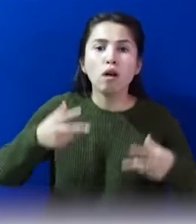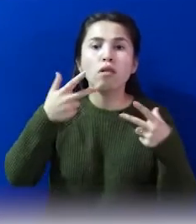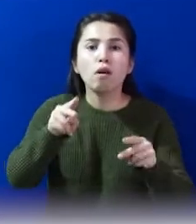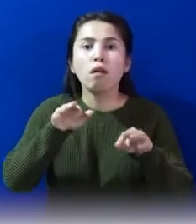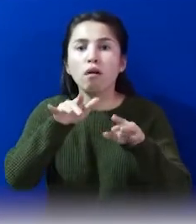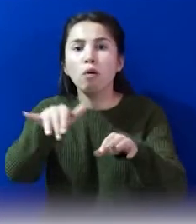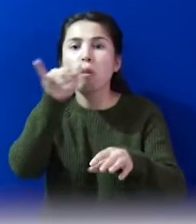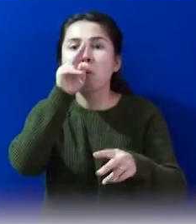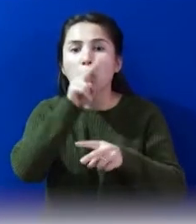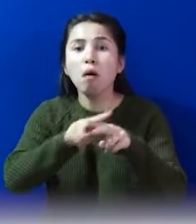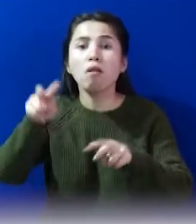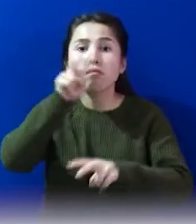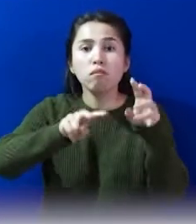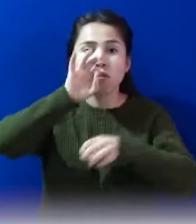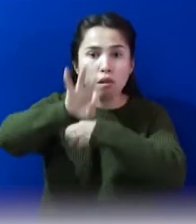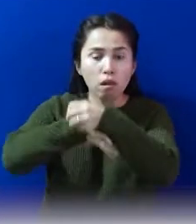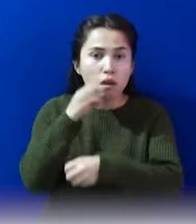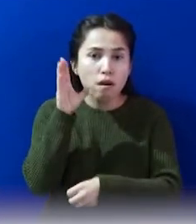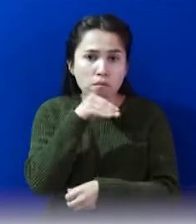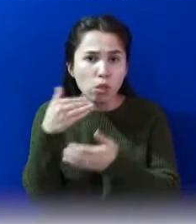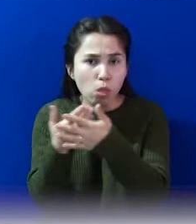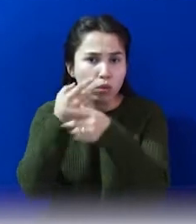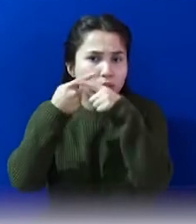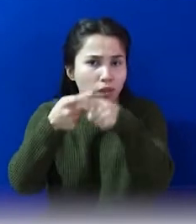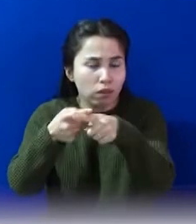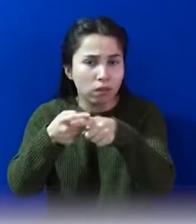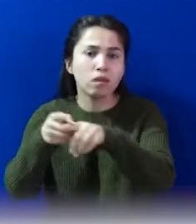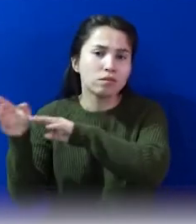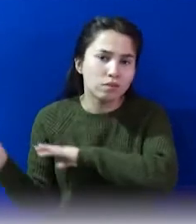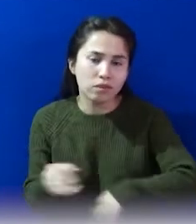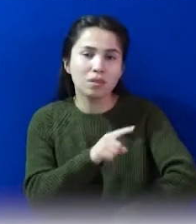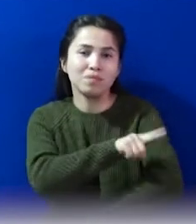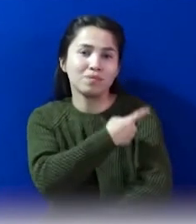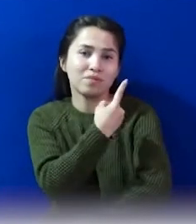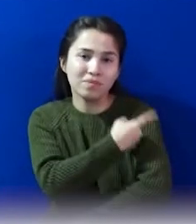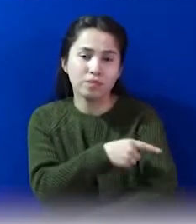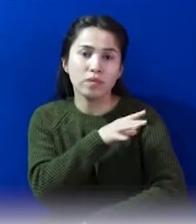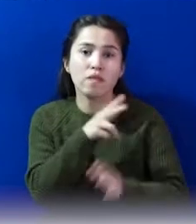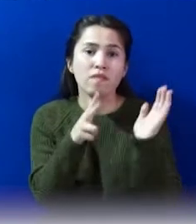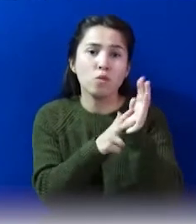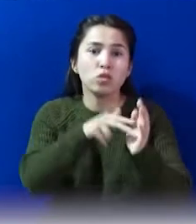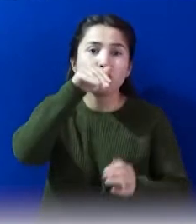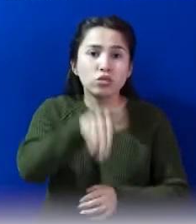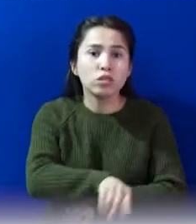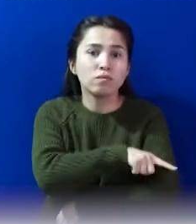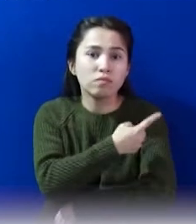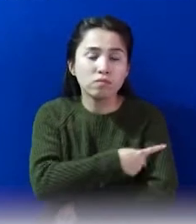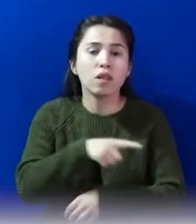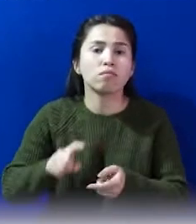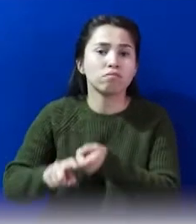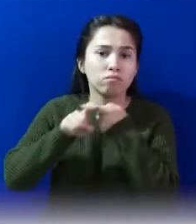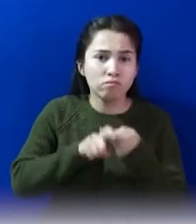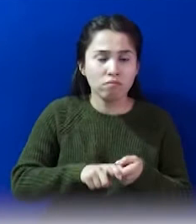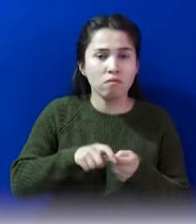на социально значимые продукты питания. Глава региона отметил, что рост цен в период сезонного сбора урожая